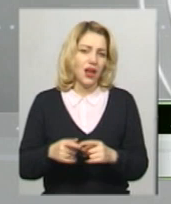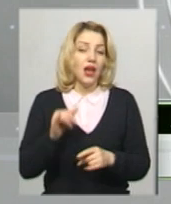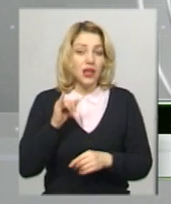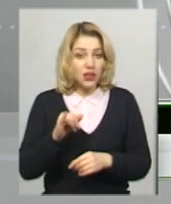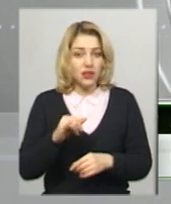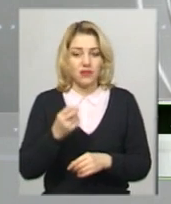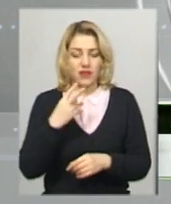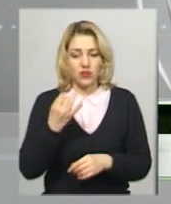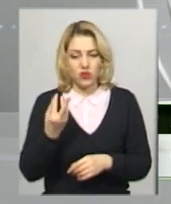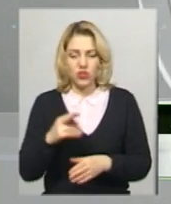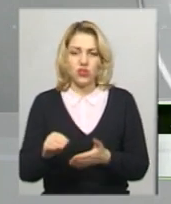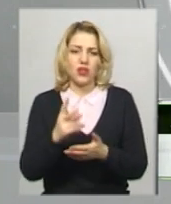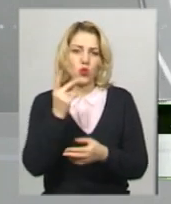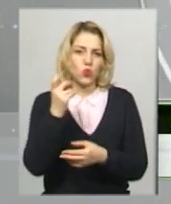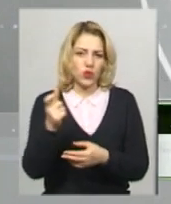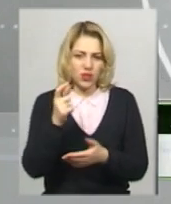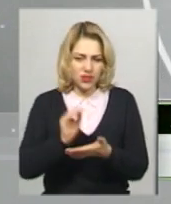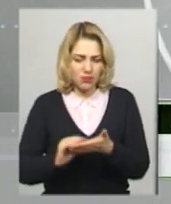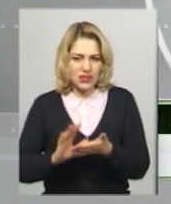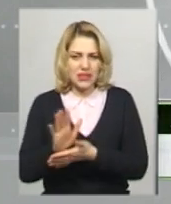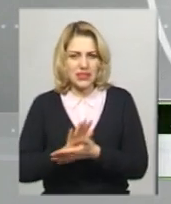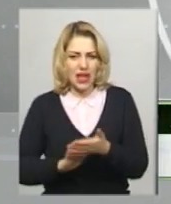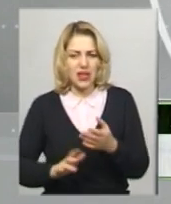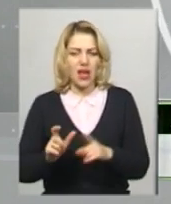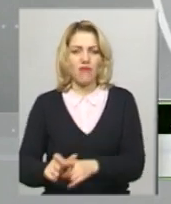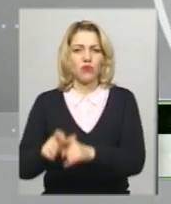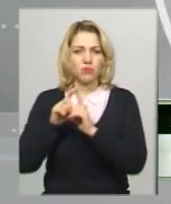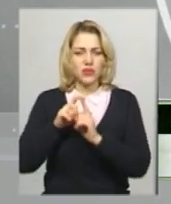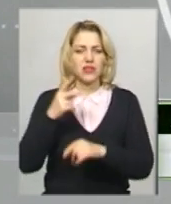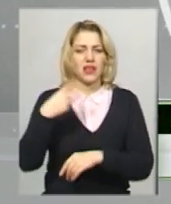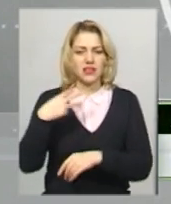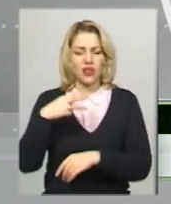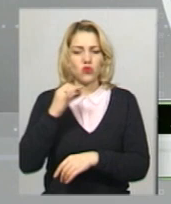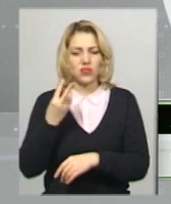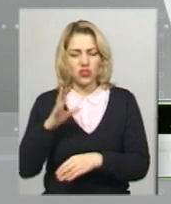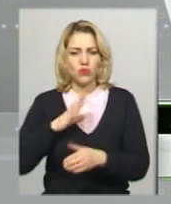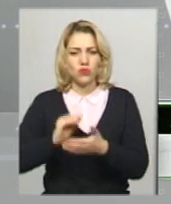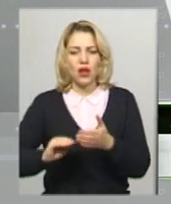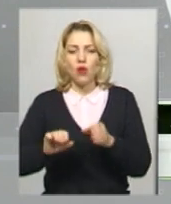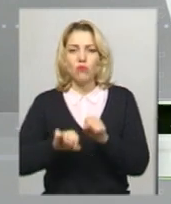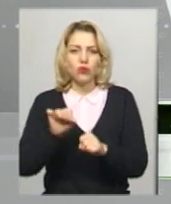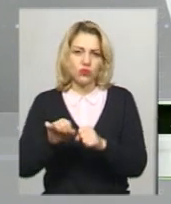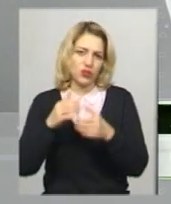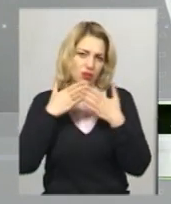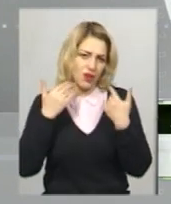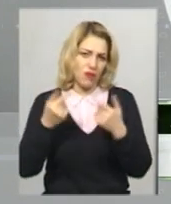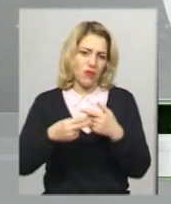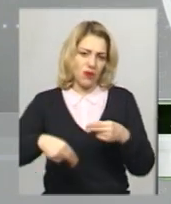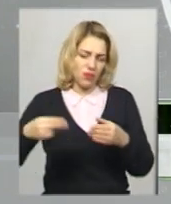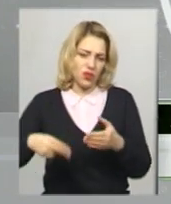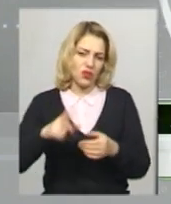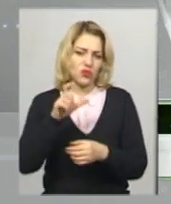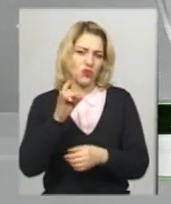ще раз написали заяву, прийшла нам відповідь 30 січня. Там написано, порушень нема, підписано до Ринков,